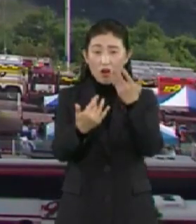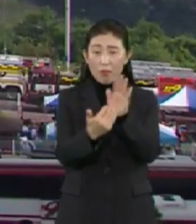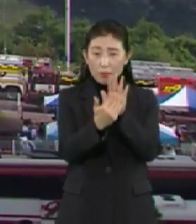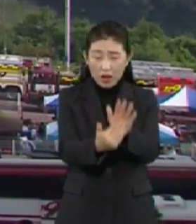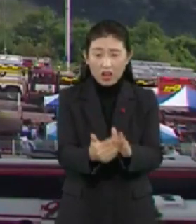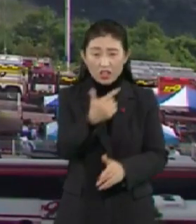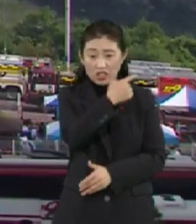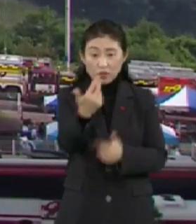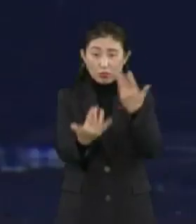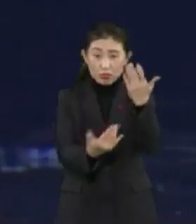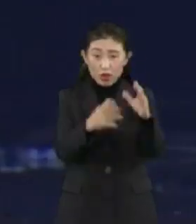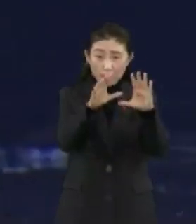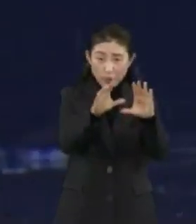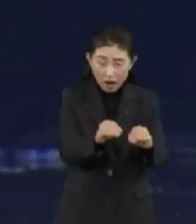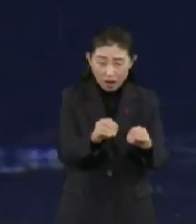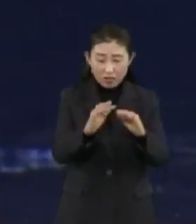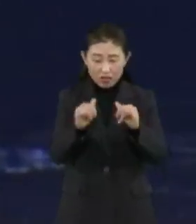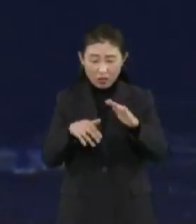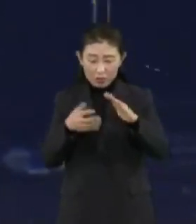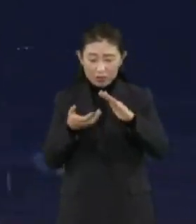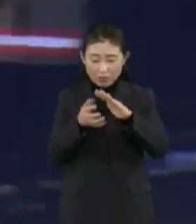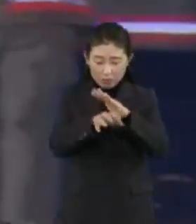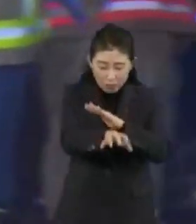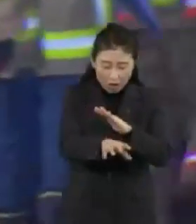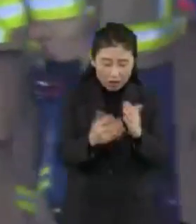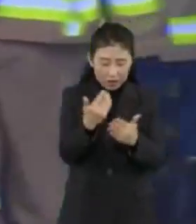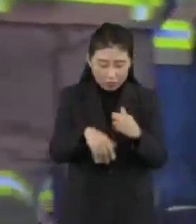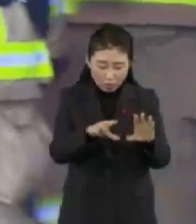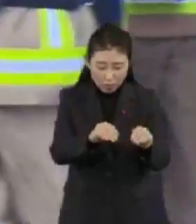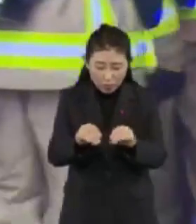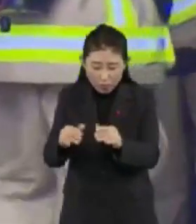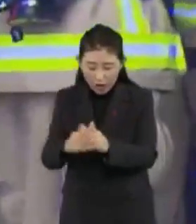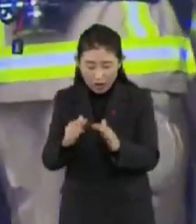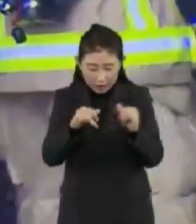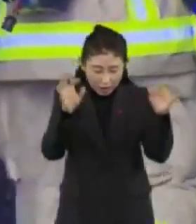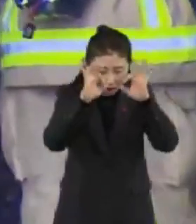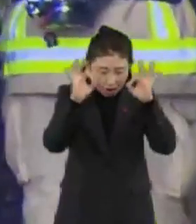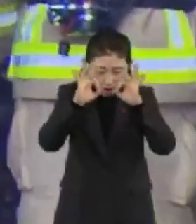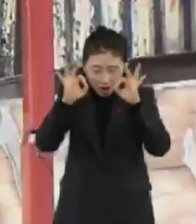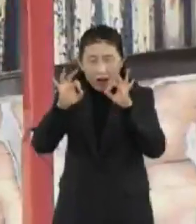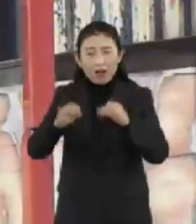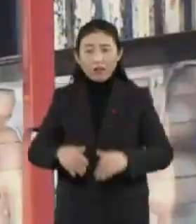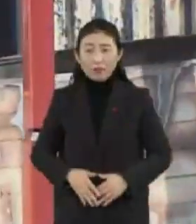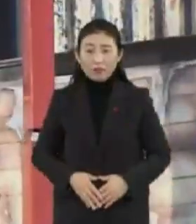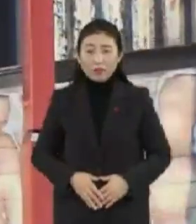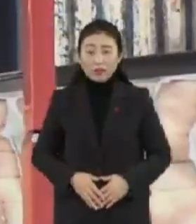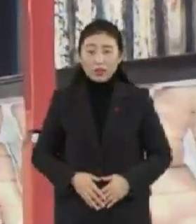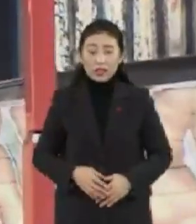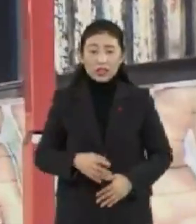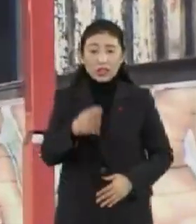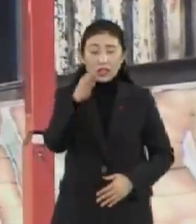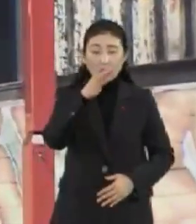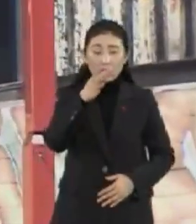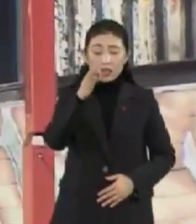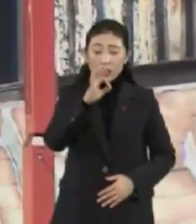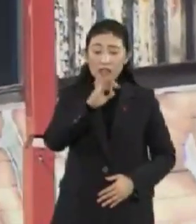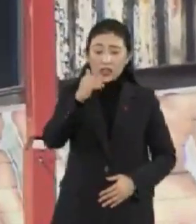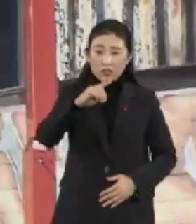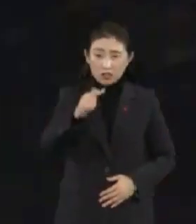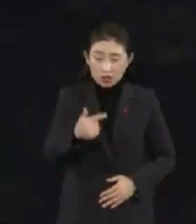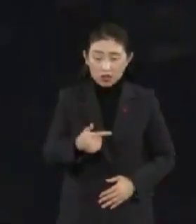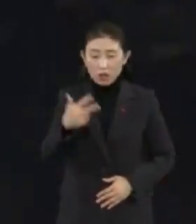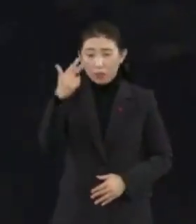대응은 큰 불을 잡은 뒤 대원을 투입해 잔불 진화와 함께 인명수색을 진행하는 방식. 이천과 평택 화재 모두